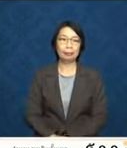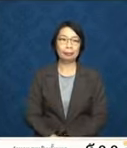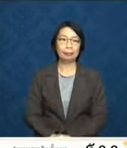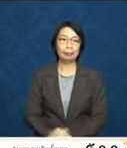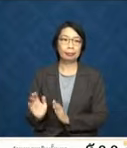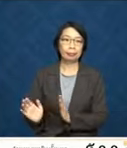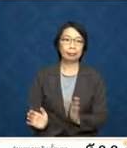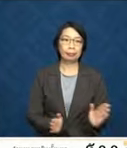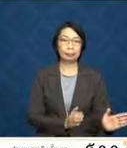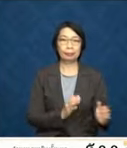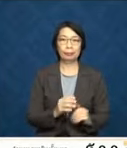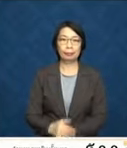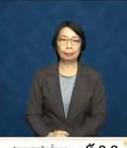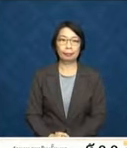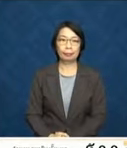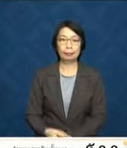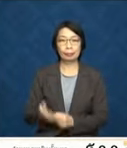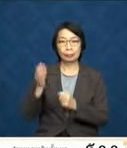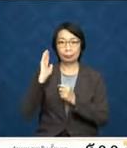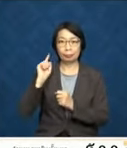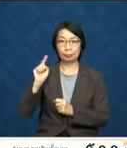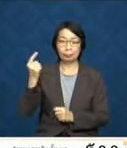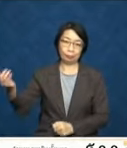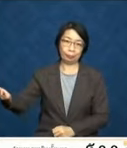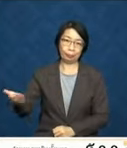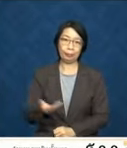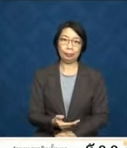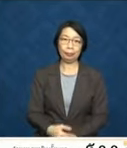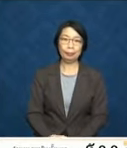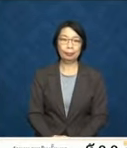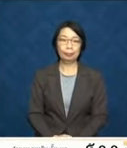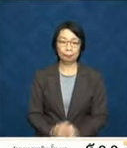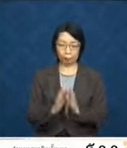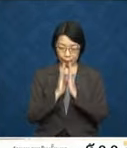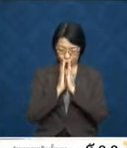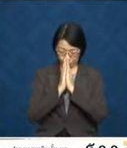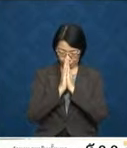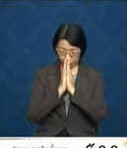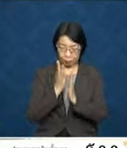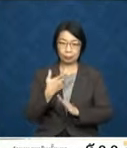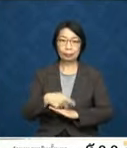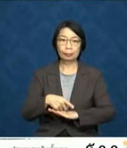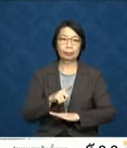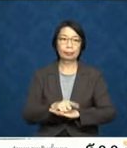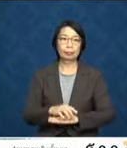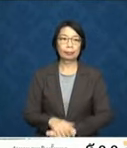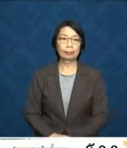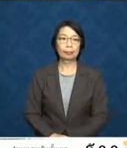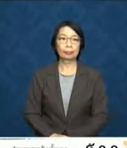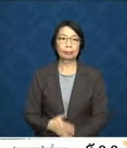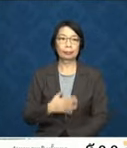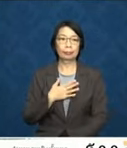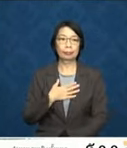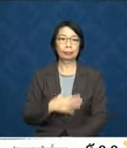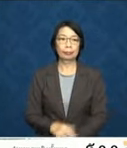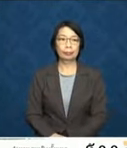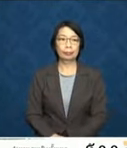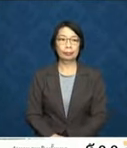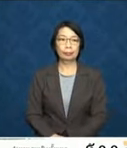ชูกันคุณวงศาครับ กราบเรียนท่านประธานที่เคารพผมชูกันคุณวง